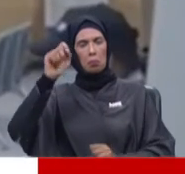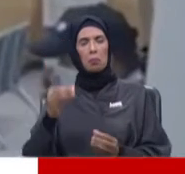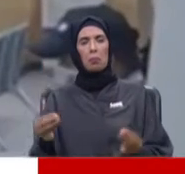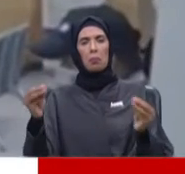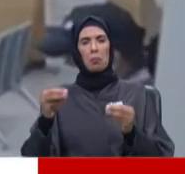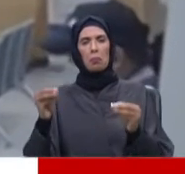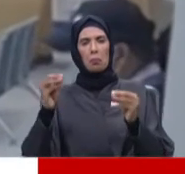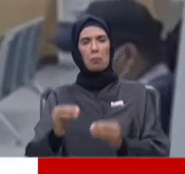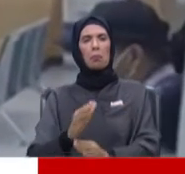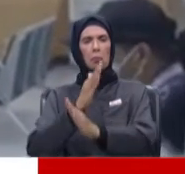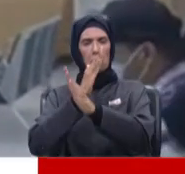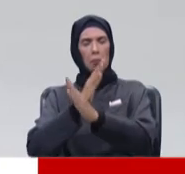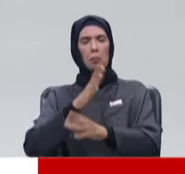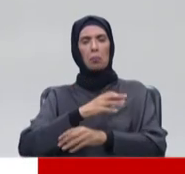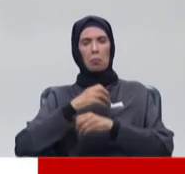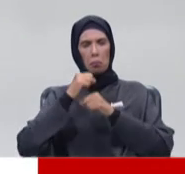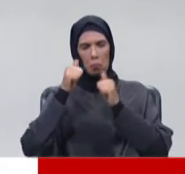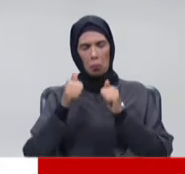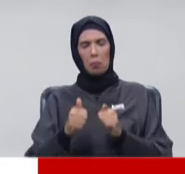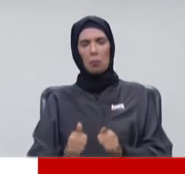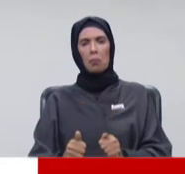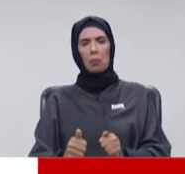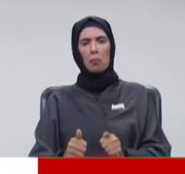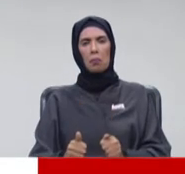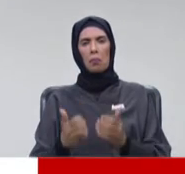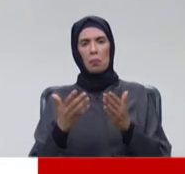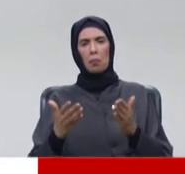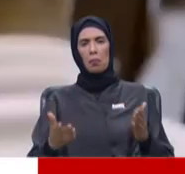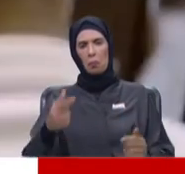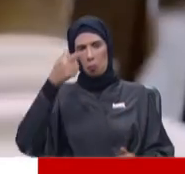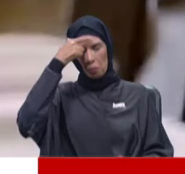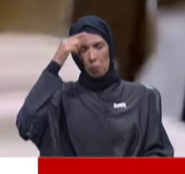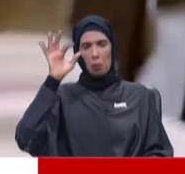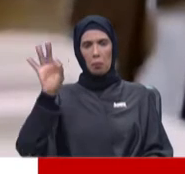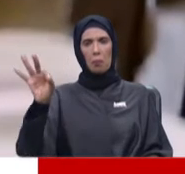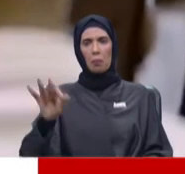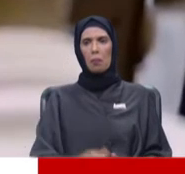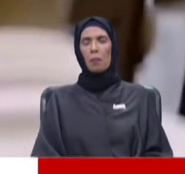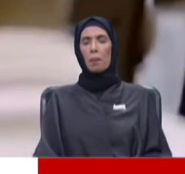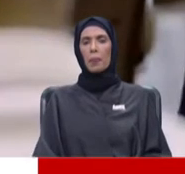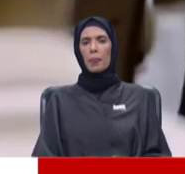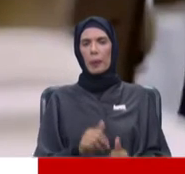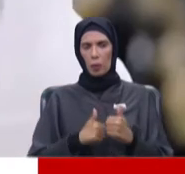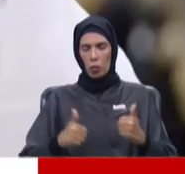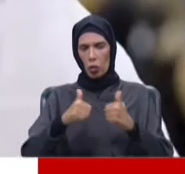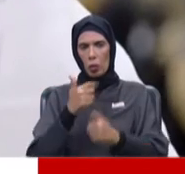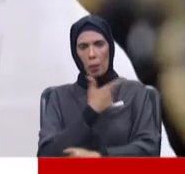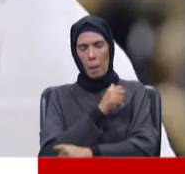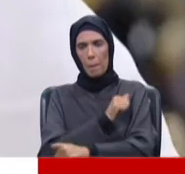المناعة وتحقيق الحماية من خلال تخفيف الأعراض. أسرة عندي كلها متطعمة الحمد